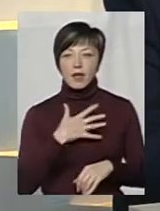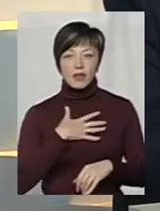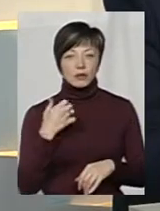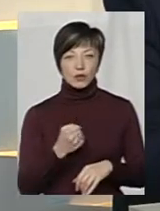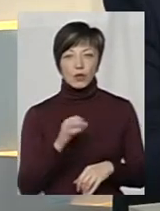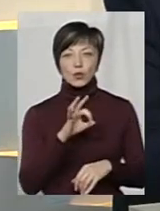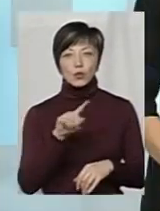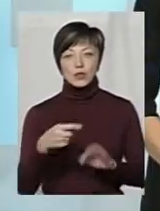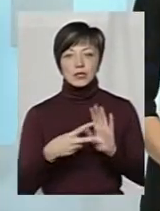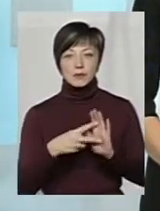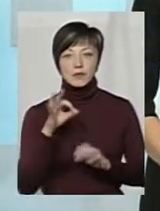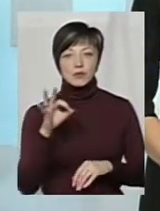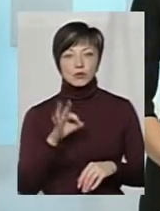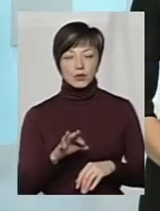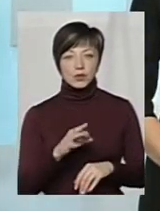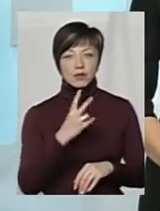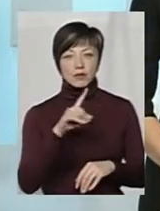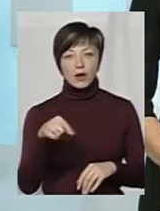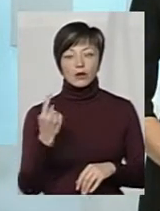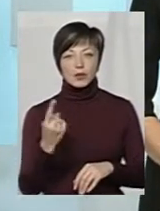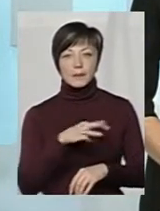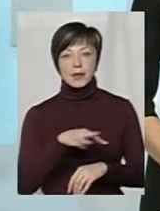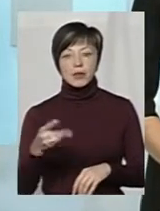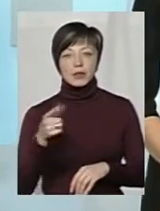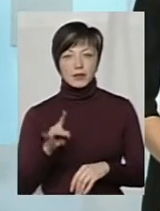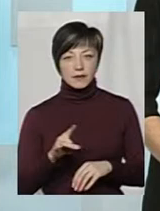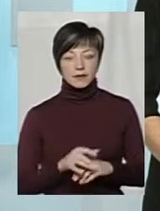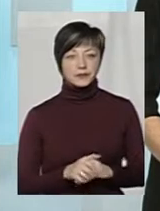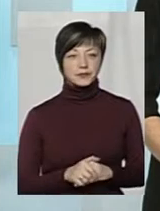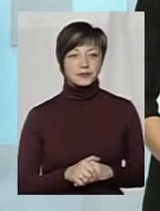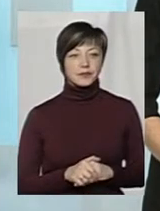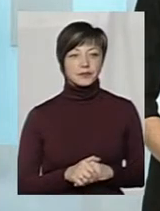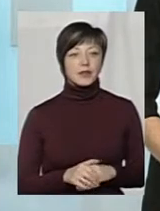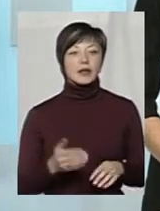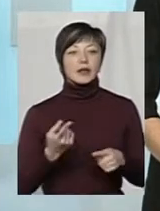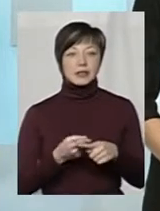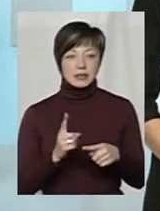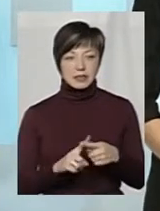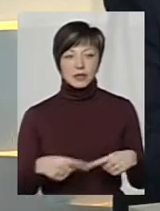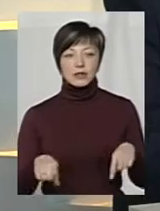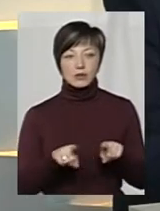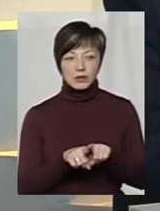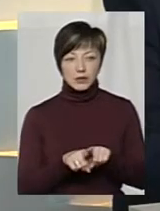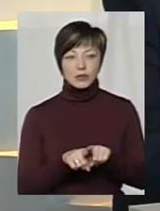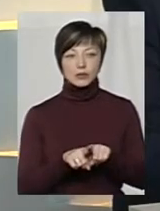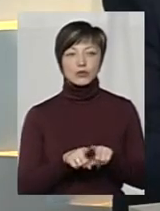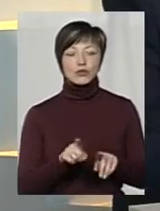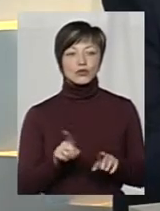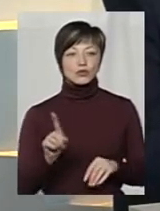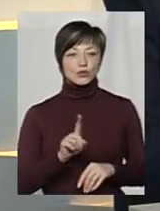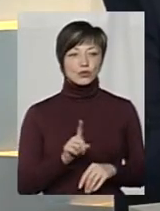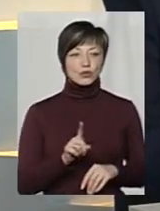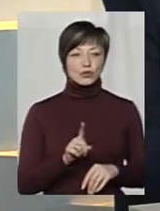задоволений, 0,7%, 2,1 мільйона гривень. І це теж сталося завдяки тому, що ми